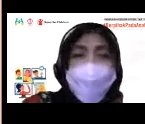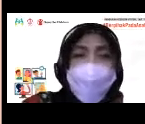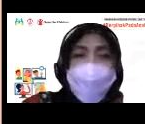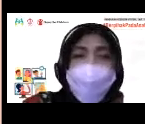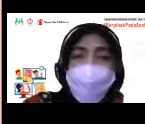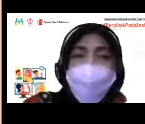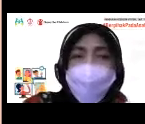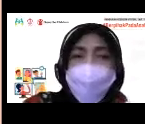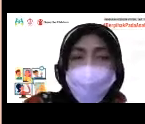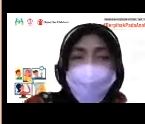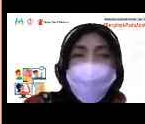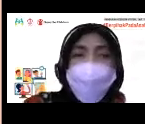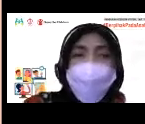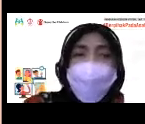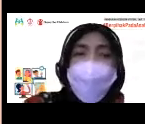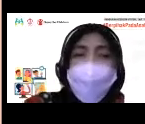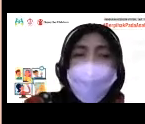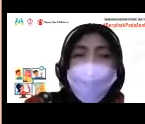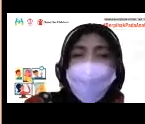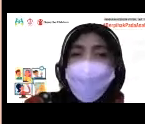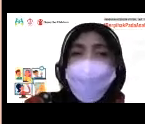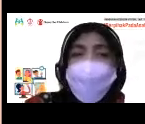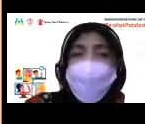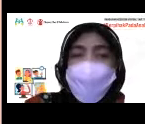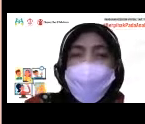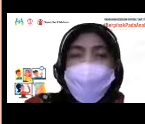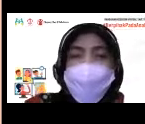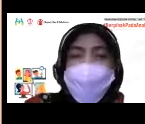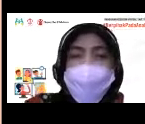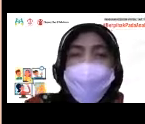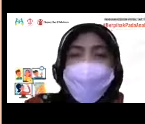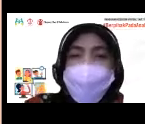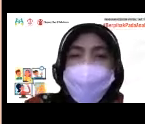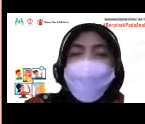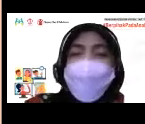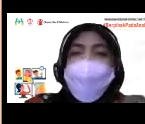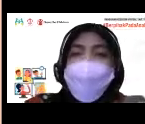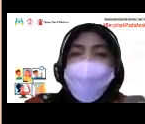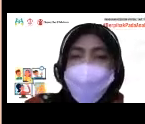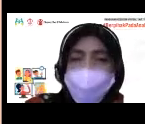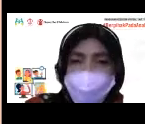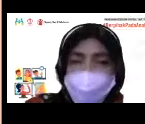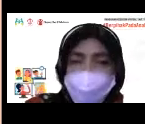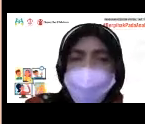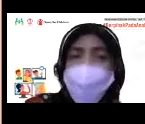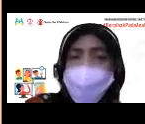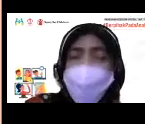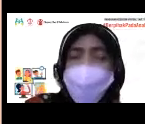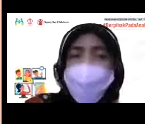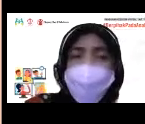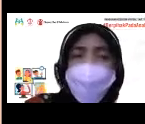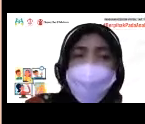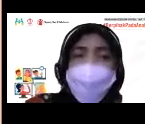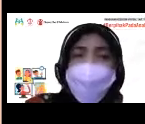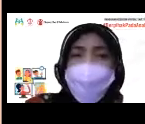pada tahun 2018 kita mengadakan pertemuan sosialisasi update Bagan MTBS, di mana